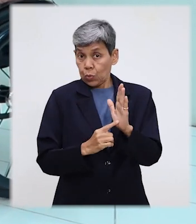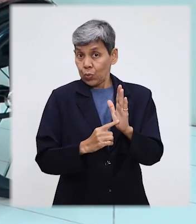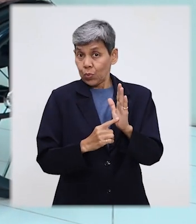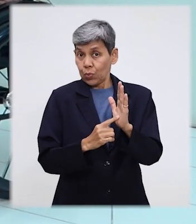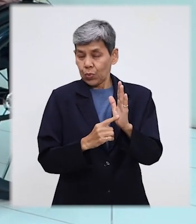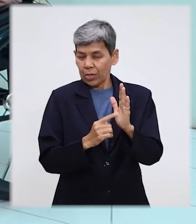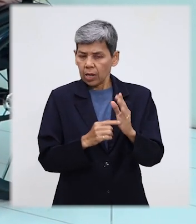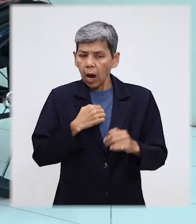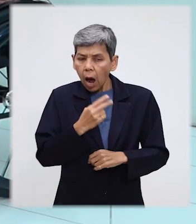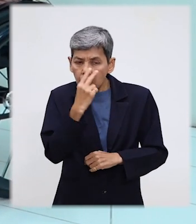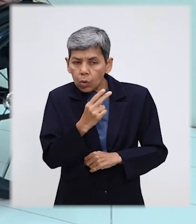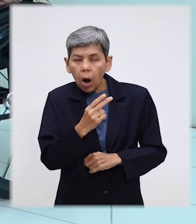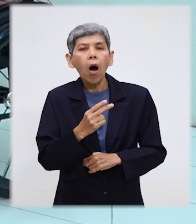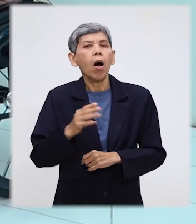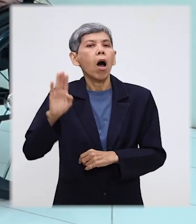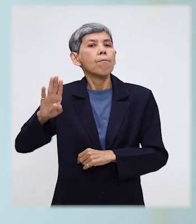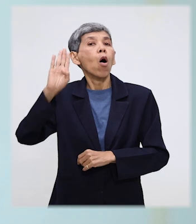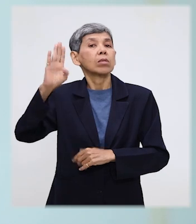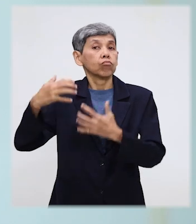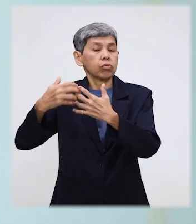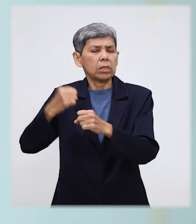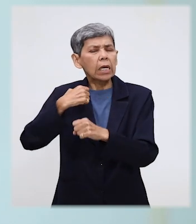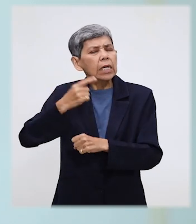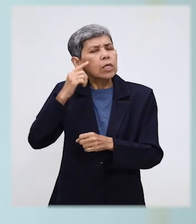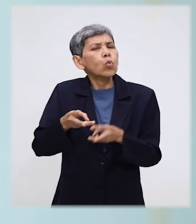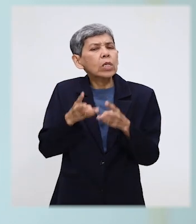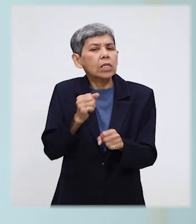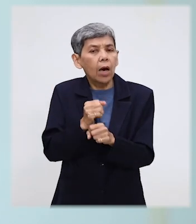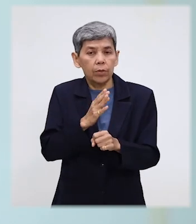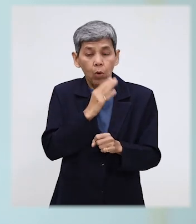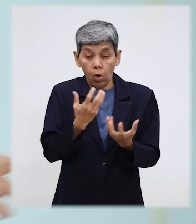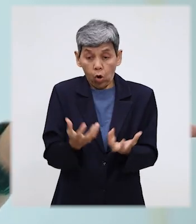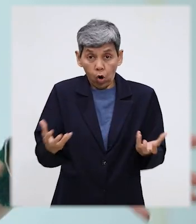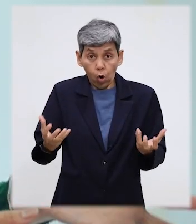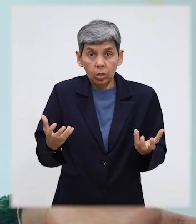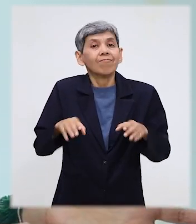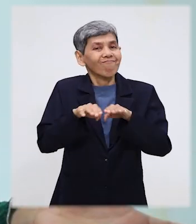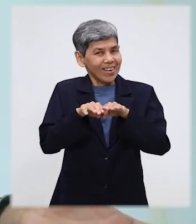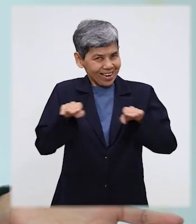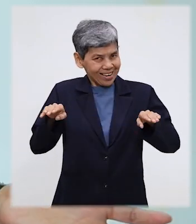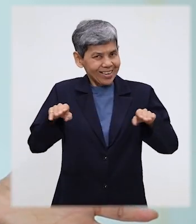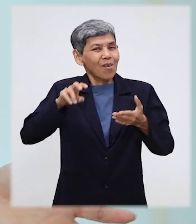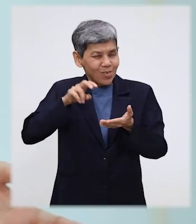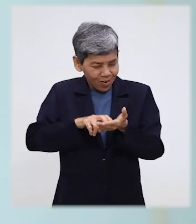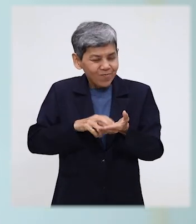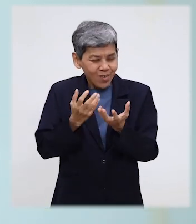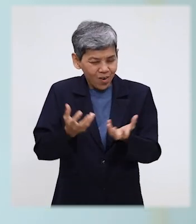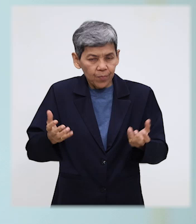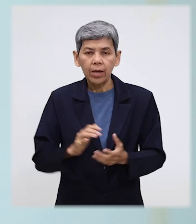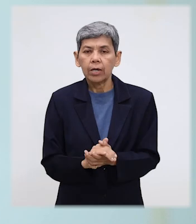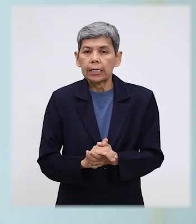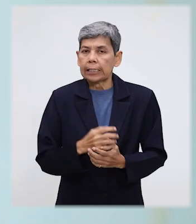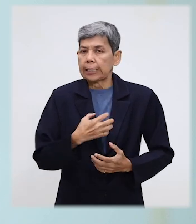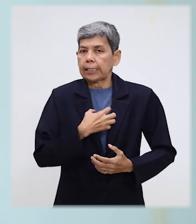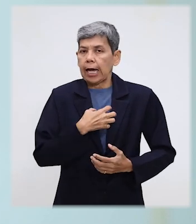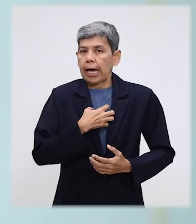อกว่ามองเป็นผู้ประกอบการอิสระทำอย่างไรจะต้องถ้าเป็นโปรดักต์ก็ต้องมีมาตรฐานมารับรองใช่ไหมคะ